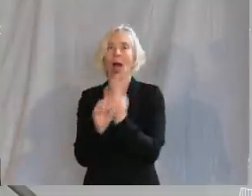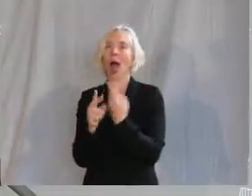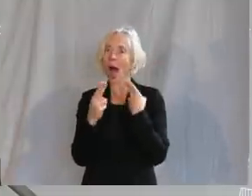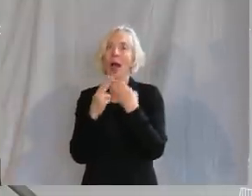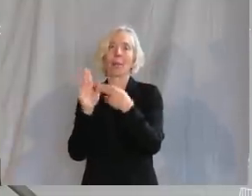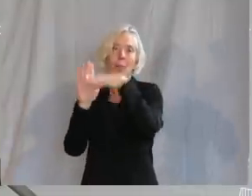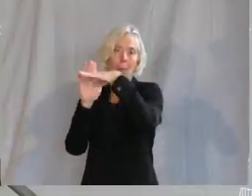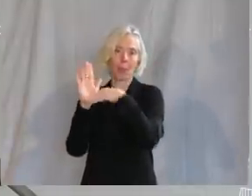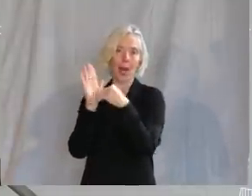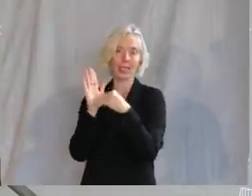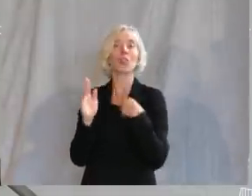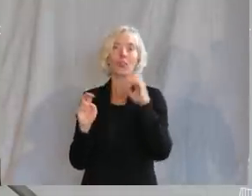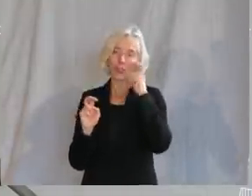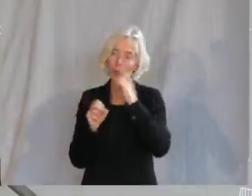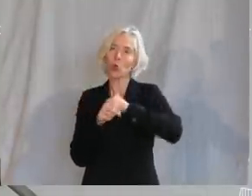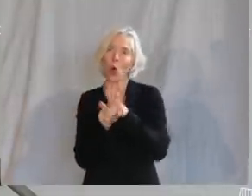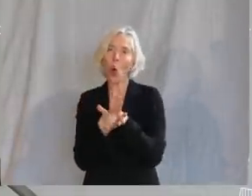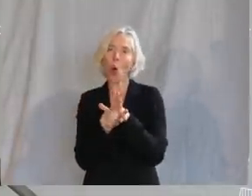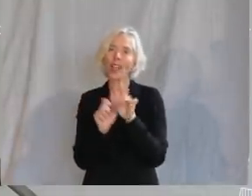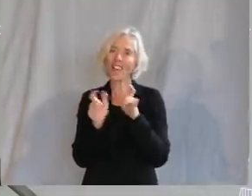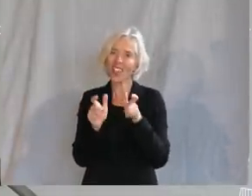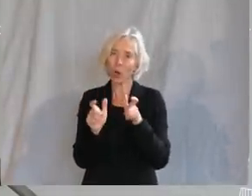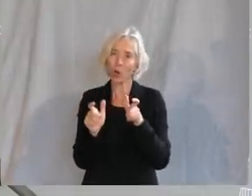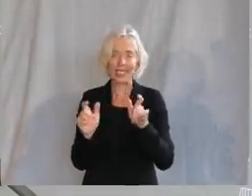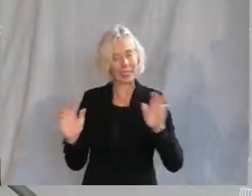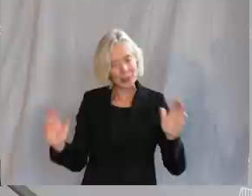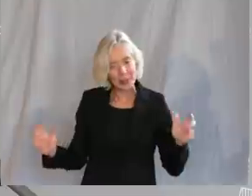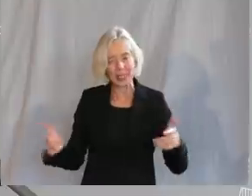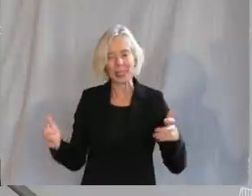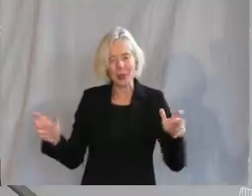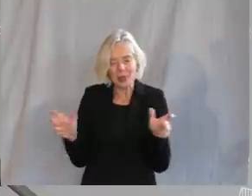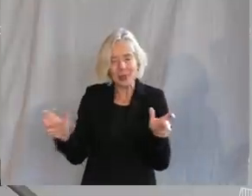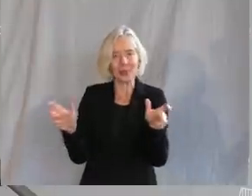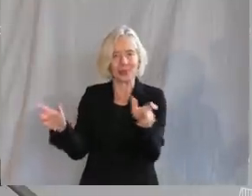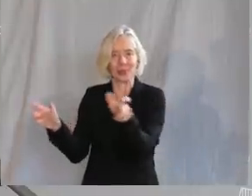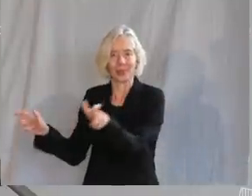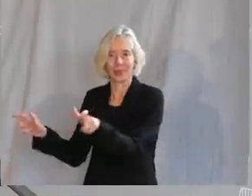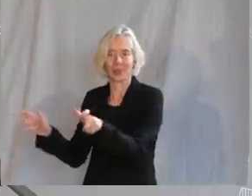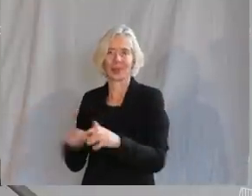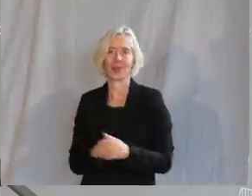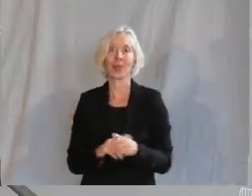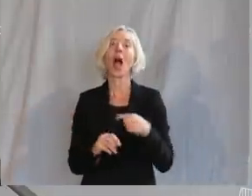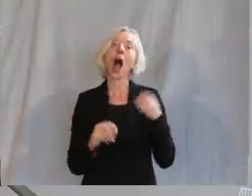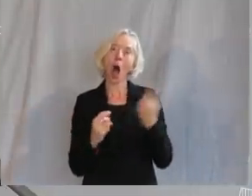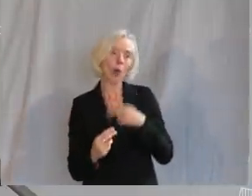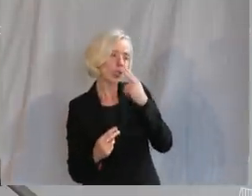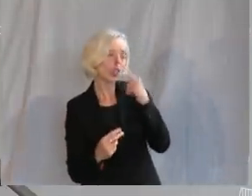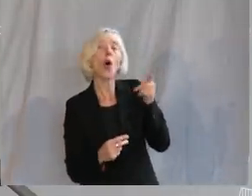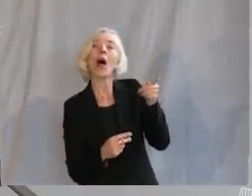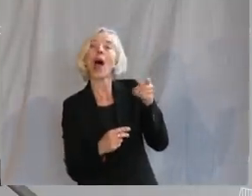des Coronavirus auch entsprechend einzudämmen. Das regelt sich auch ein bisschen anhand der Empfehlungen, die